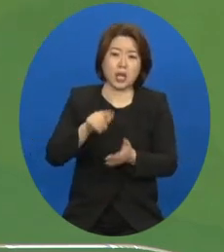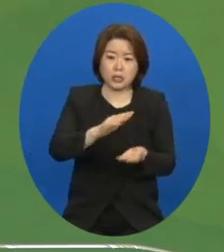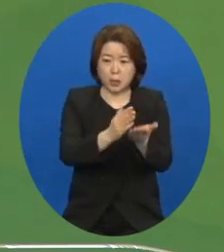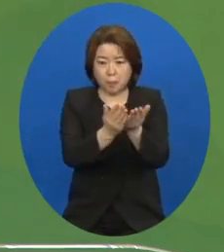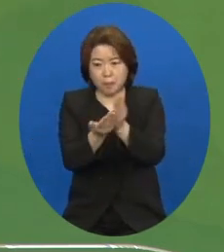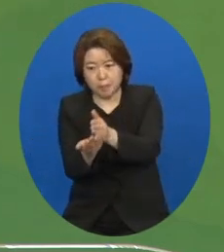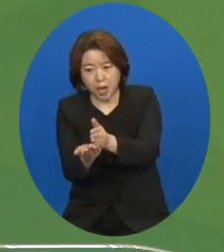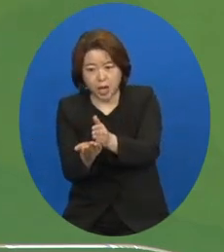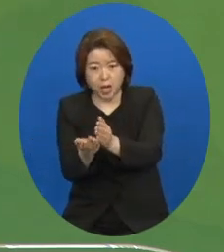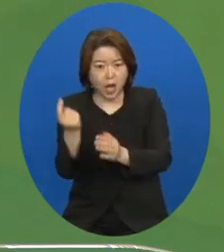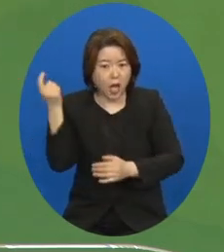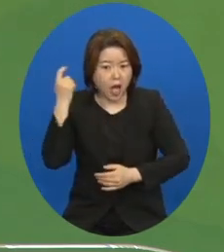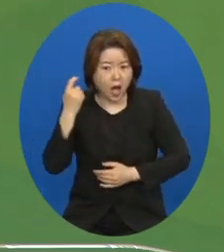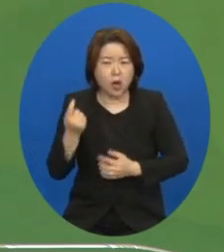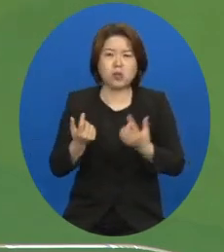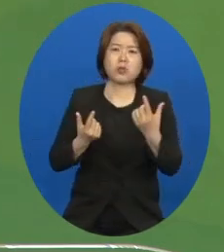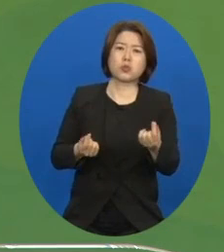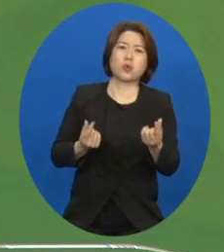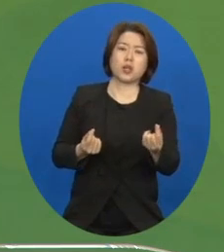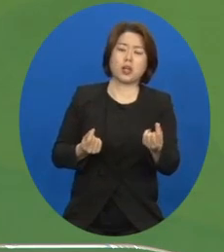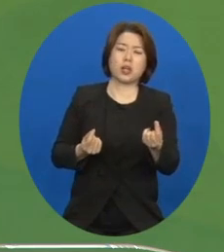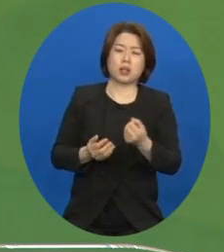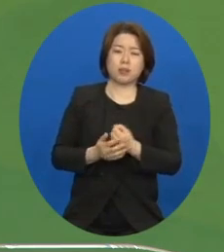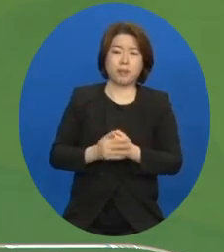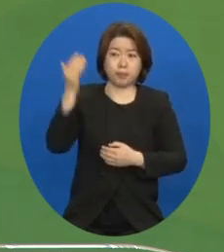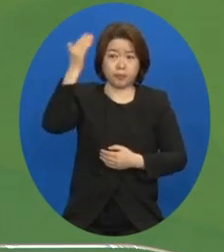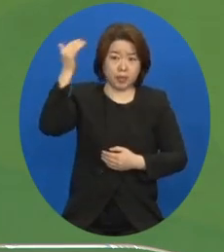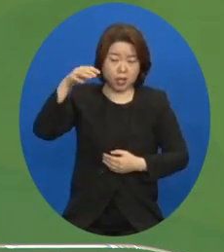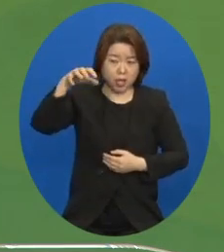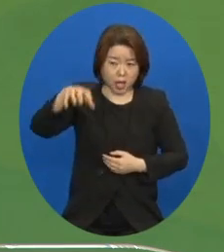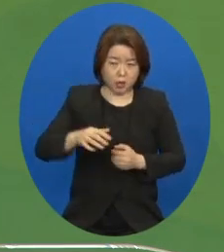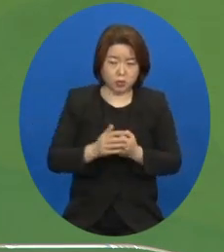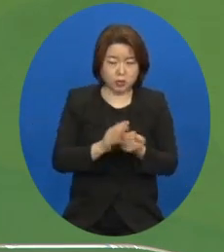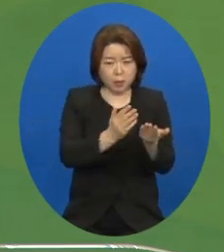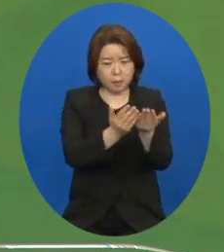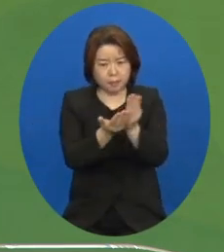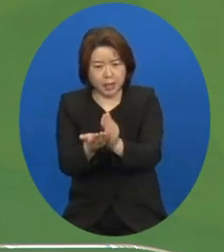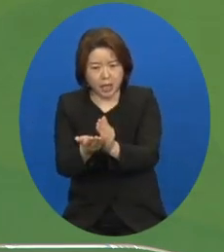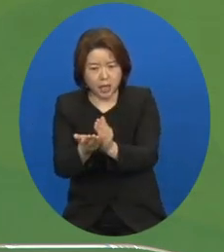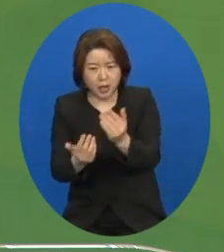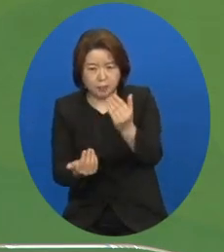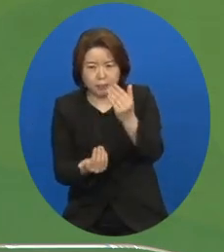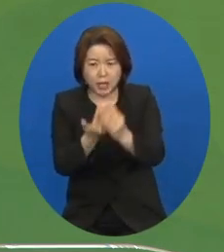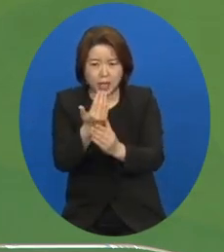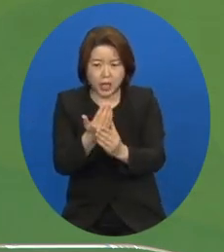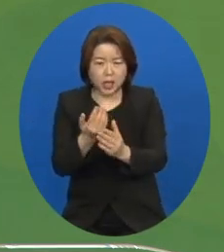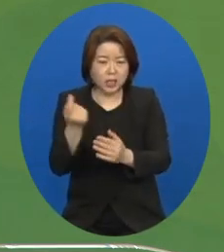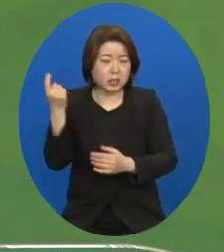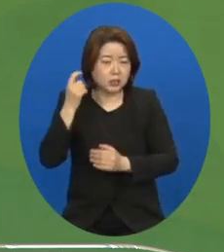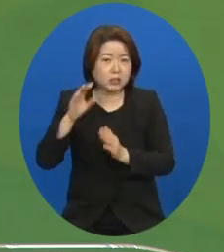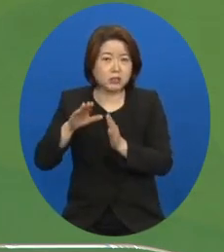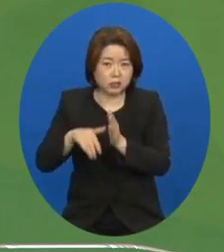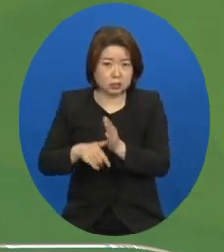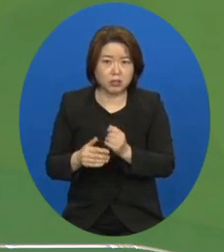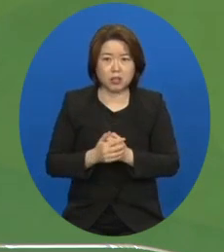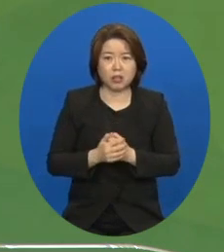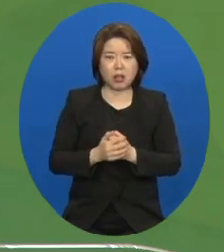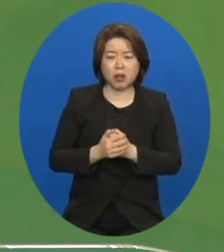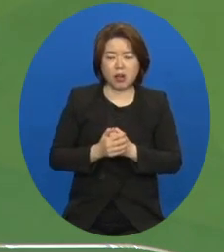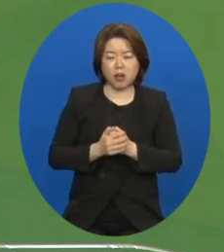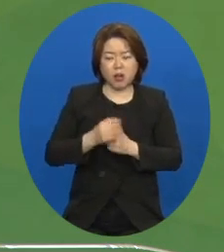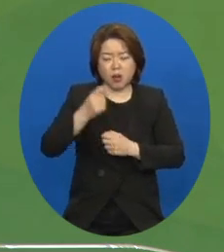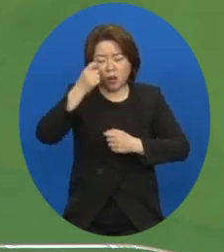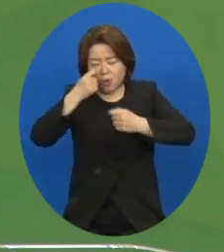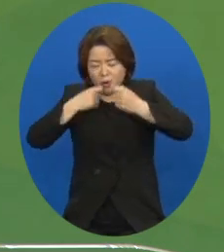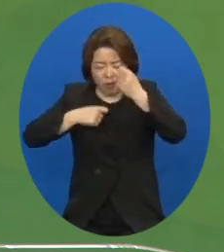그 느낌이에요. 한국에서 세월호 사고 소식을 딱 듣는데 아, 걷잡을 수